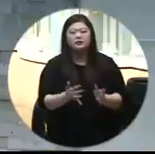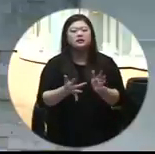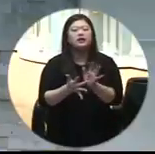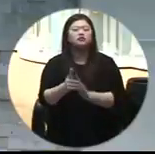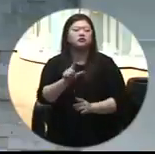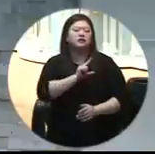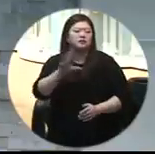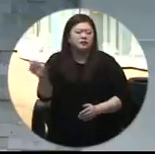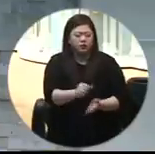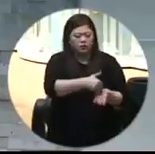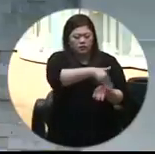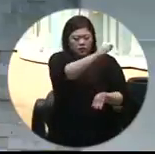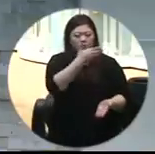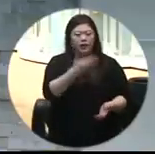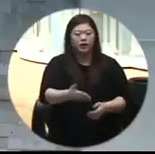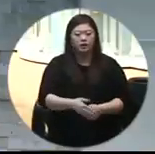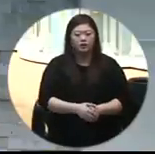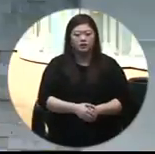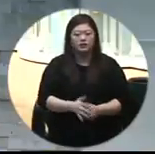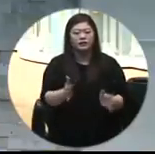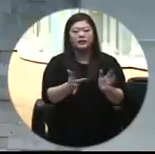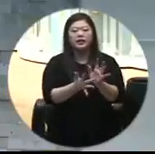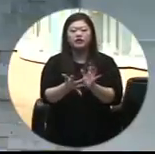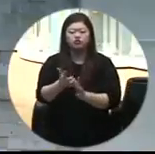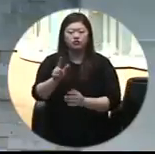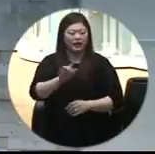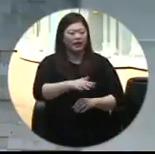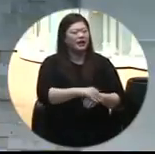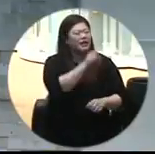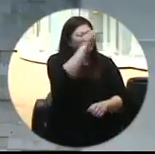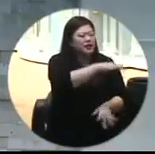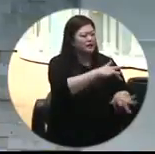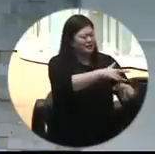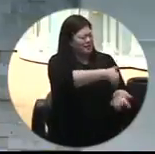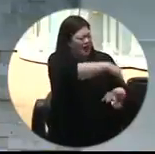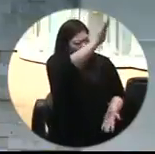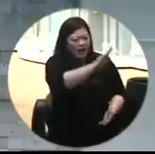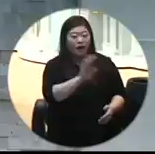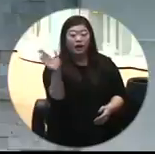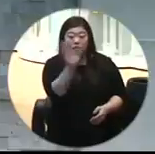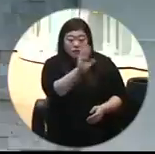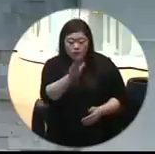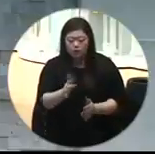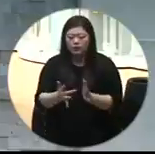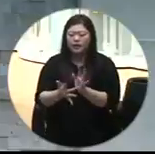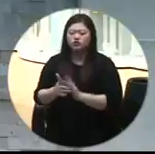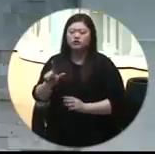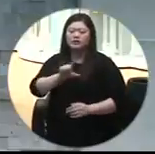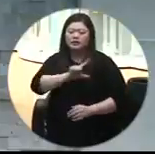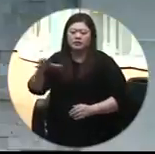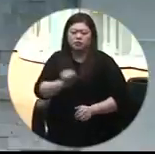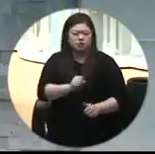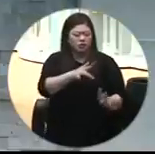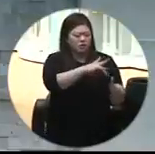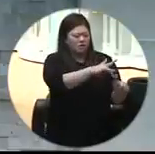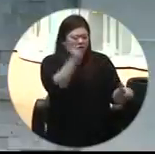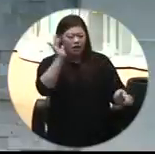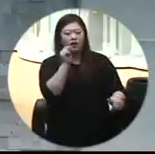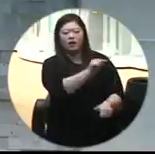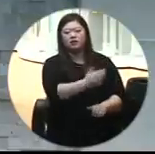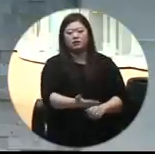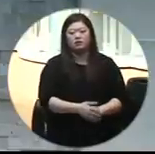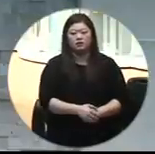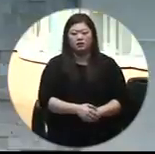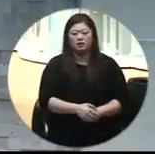예수 이름. 예수 이름으로 명하노니 해야 됩니다. 예수 이름으로 해야만 해야 되지. 제가 계속 쫓아내다가